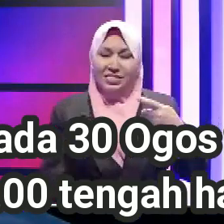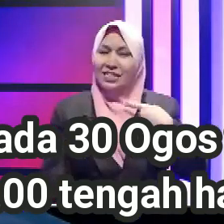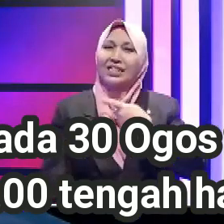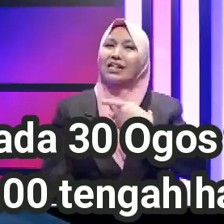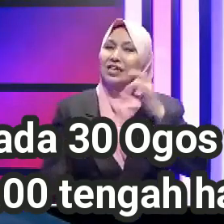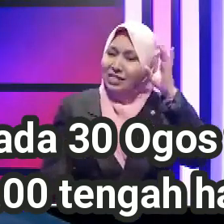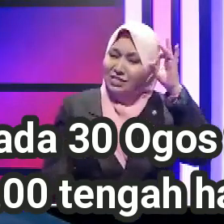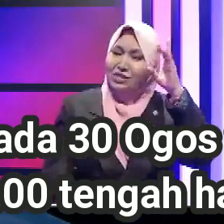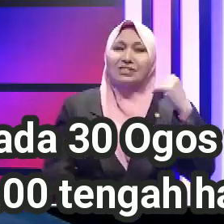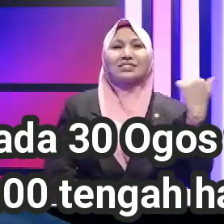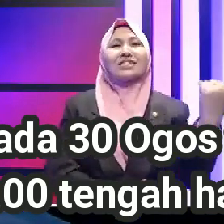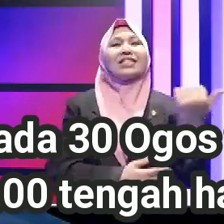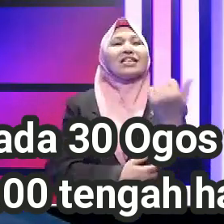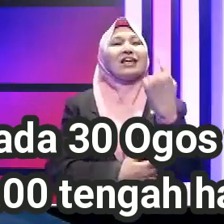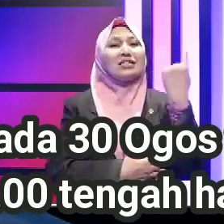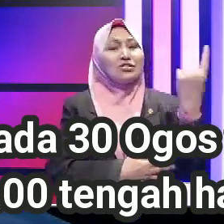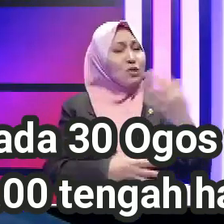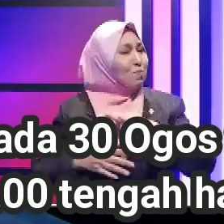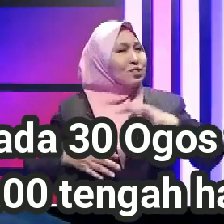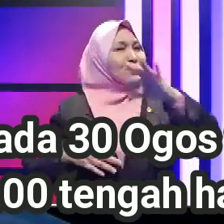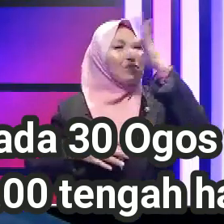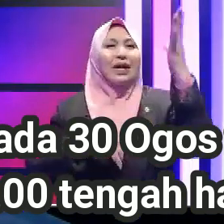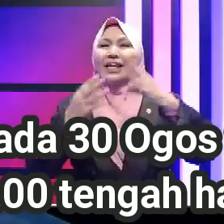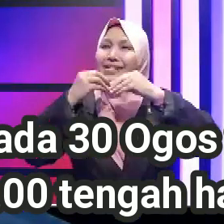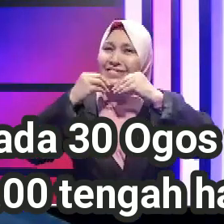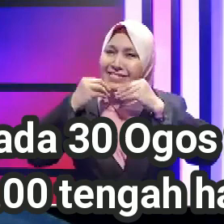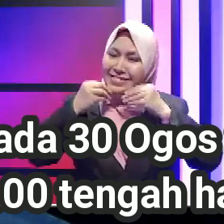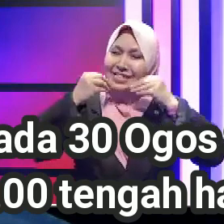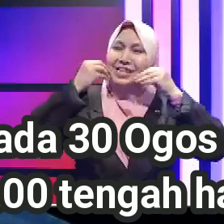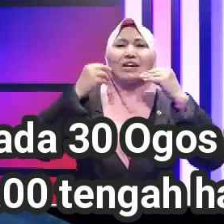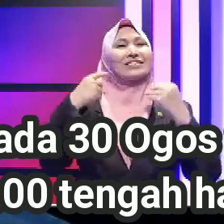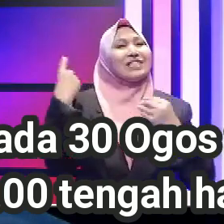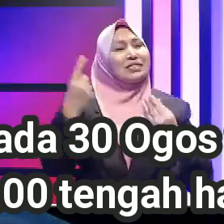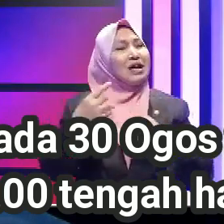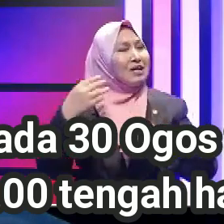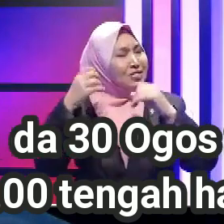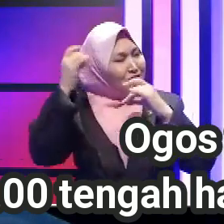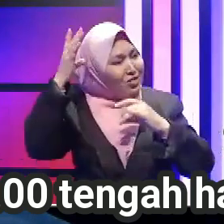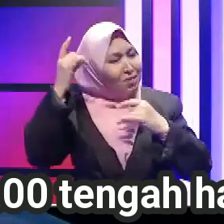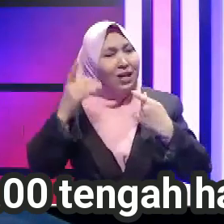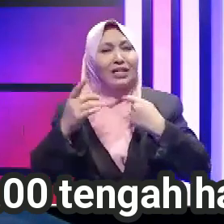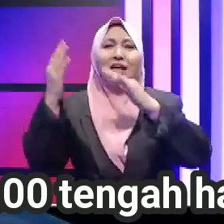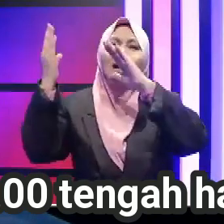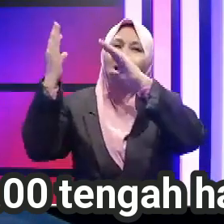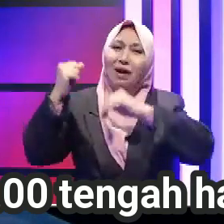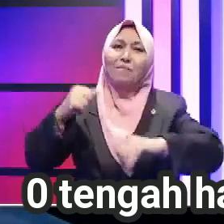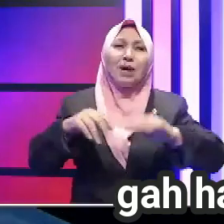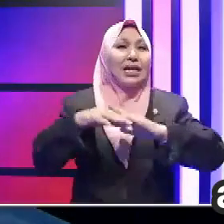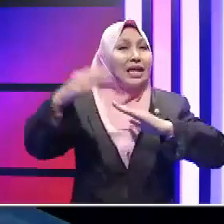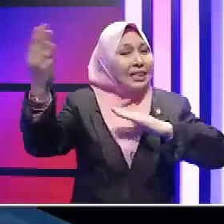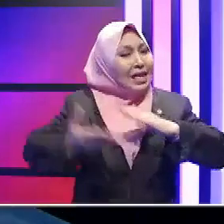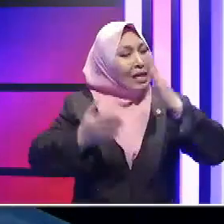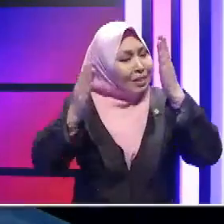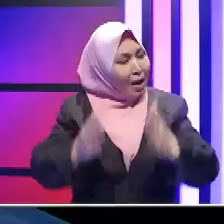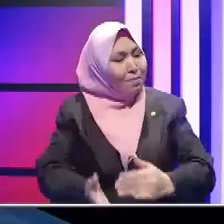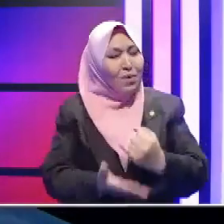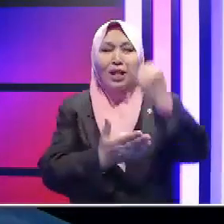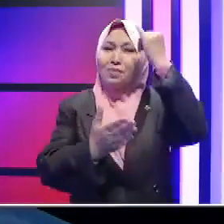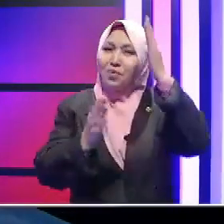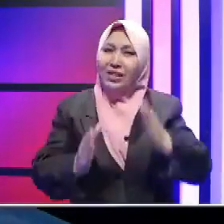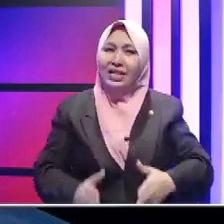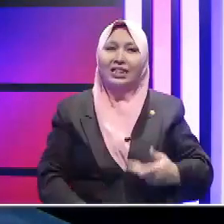Allah yang sentiasa semangat dan ceria blah Kesha Allah mudah-mudahan dan kita kepada tamu ilmuan kita